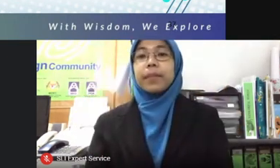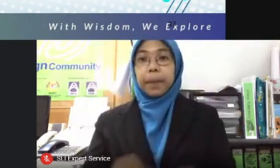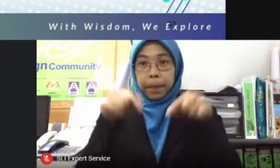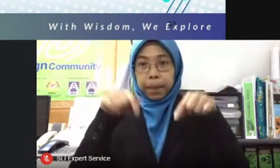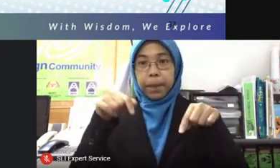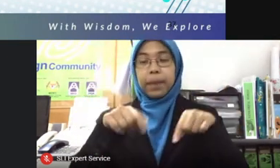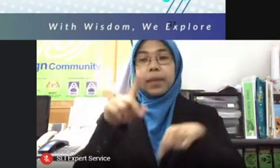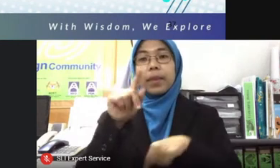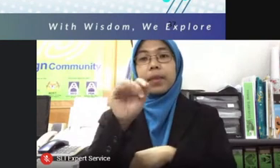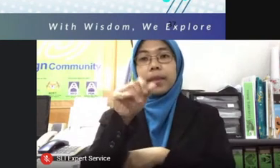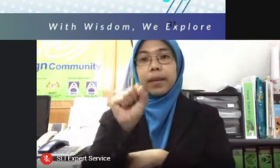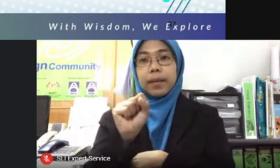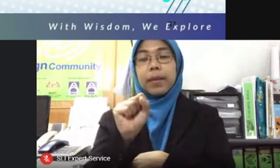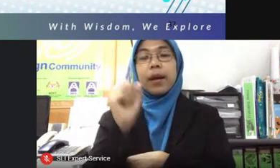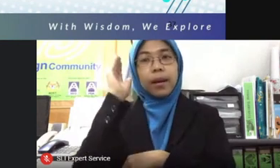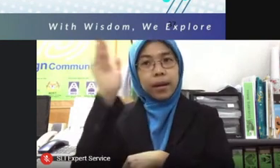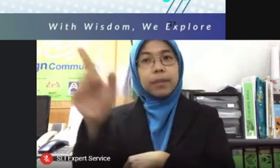untuk,